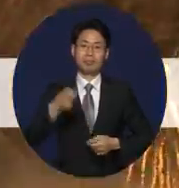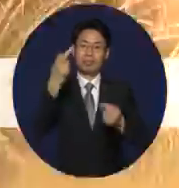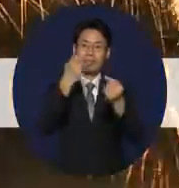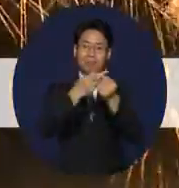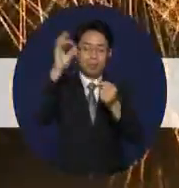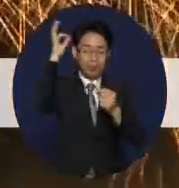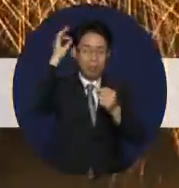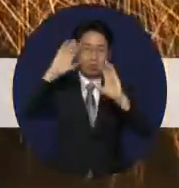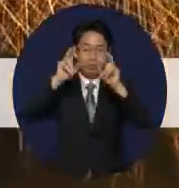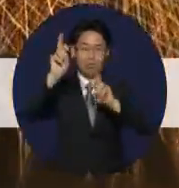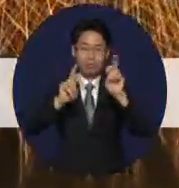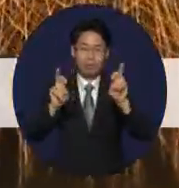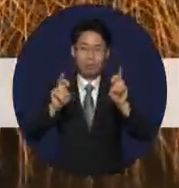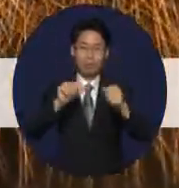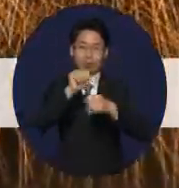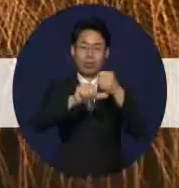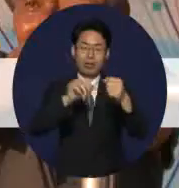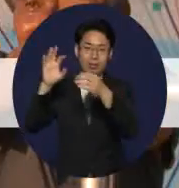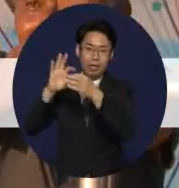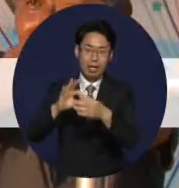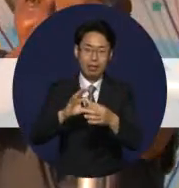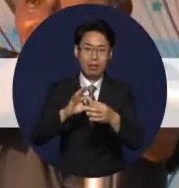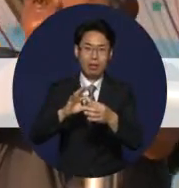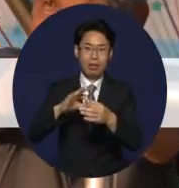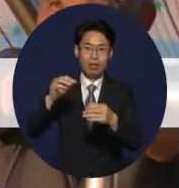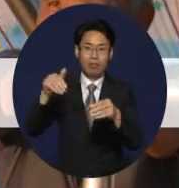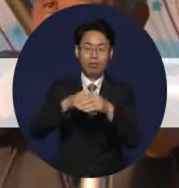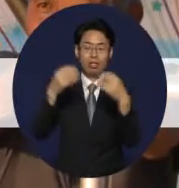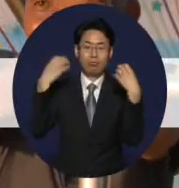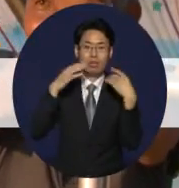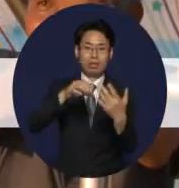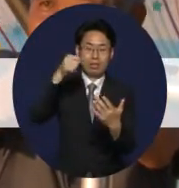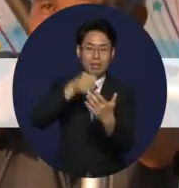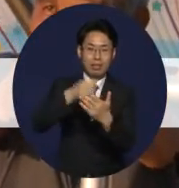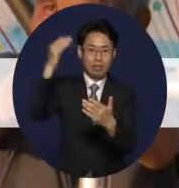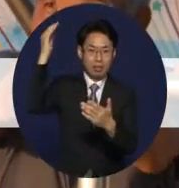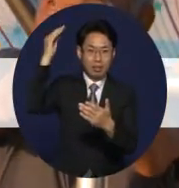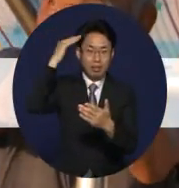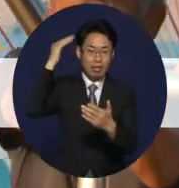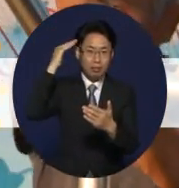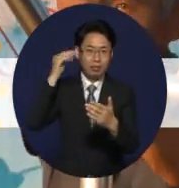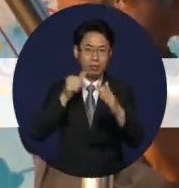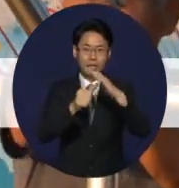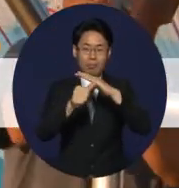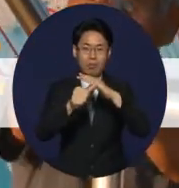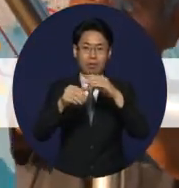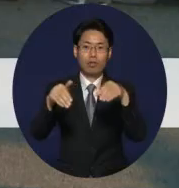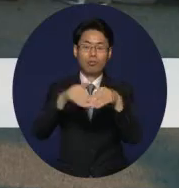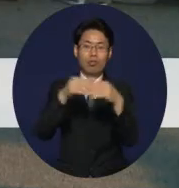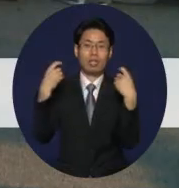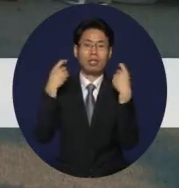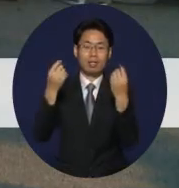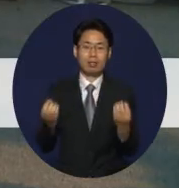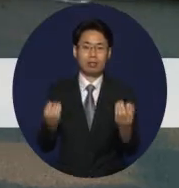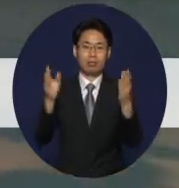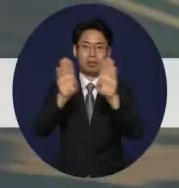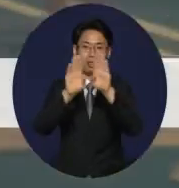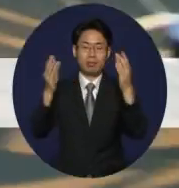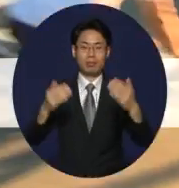제12회 포항 국제 불빛 축제가 5년 연속 문화체육관광부가 선정한 대한민국 대표 문화관광축제로